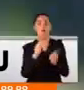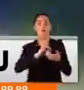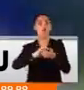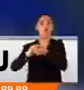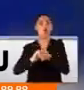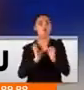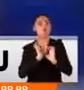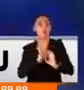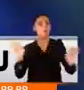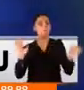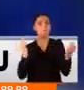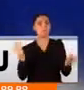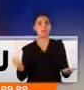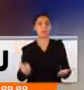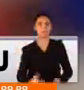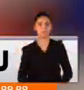sızmıyor.